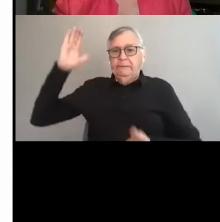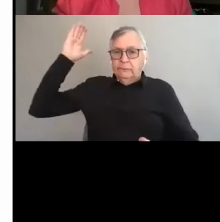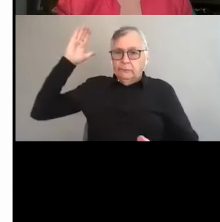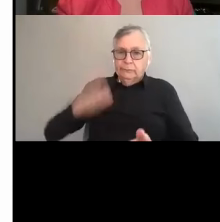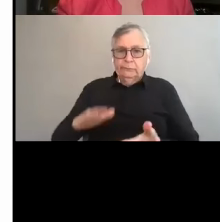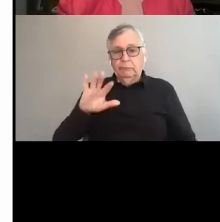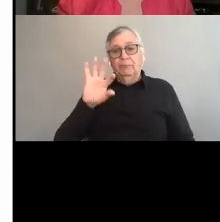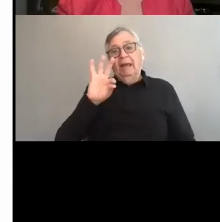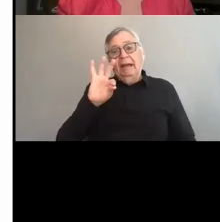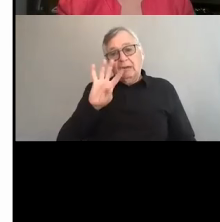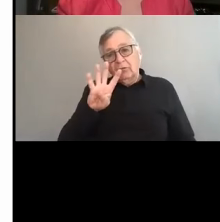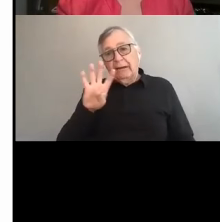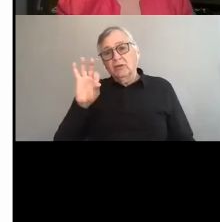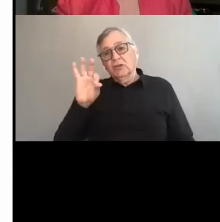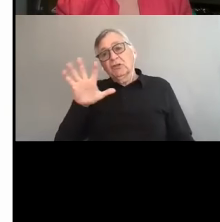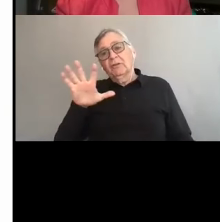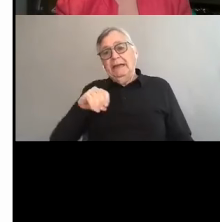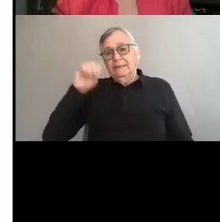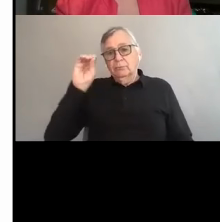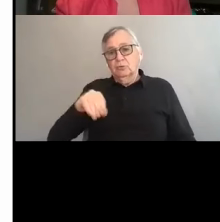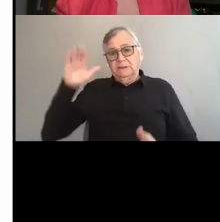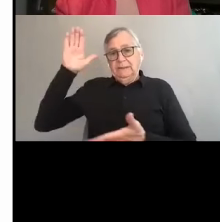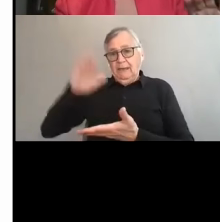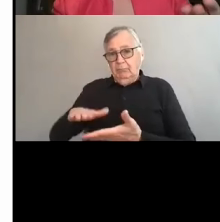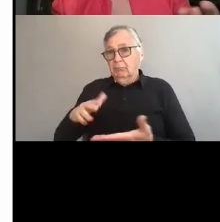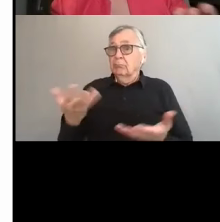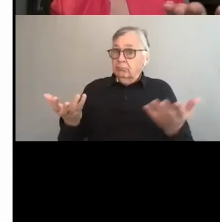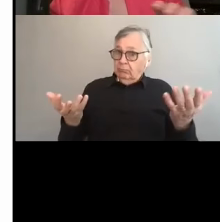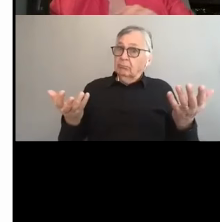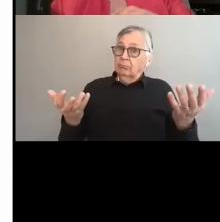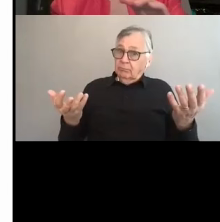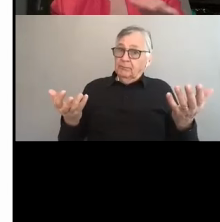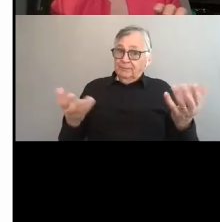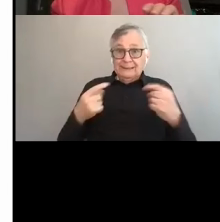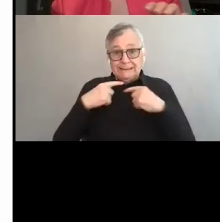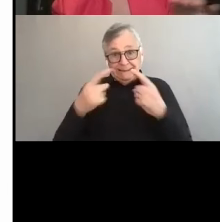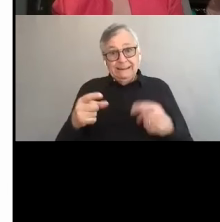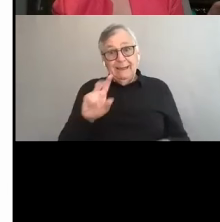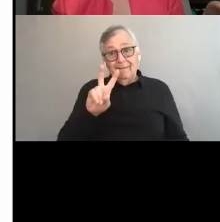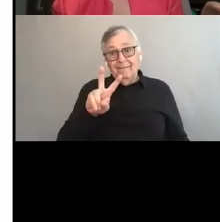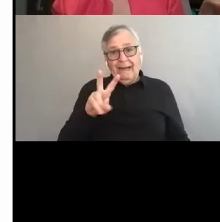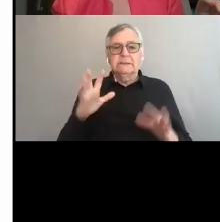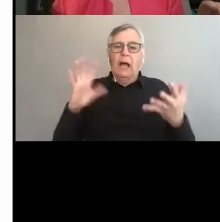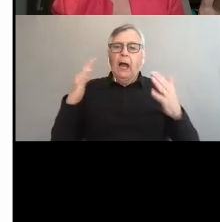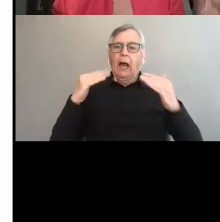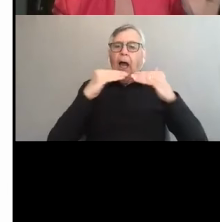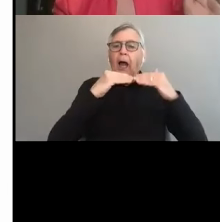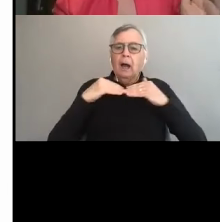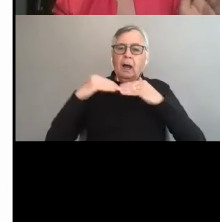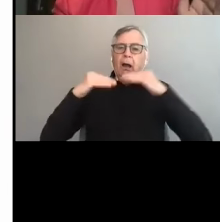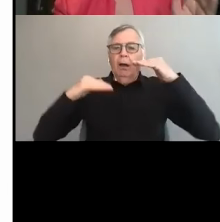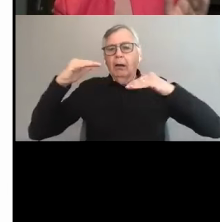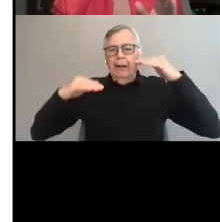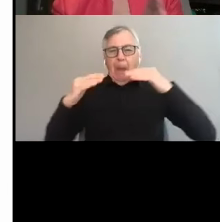de 94 à 95% dans la vraie vie. Alors, c'est pour ça, quand on dit aux gens que les vaccins sont tous à peu près équivalents, ils ne sont